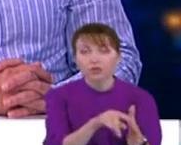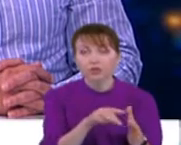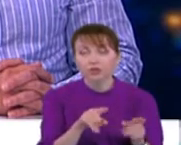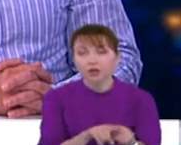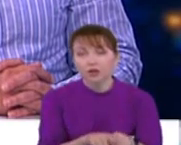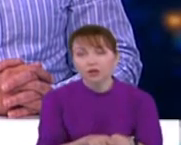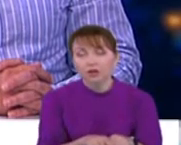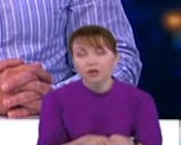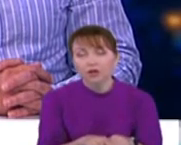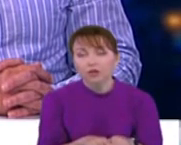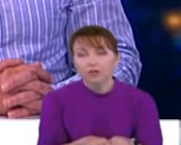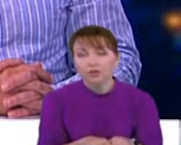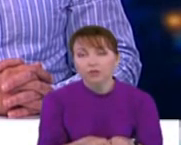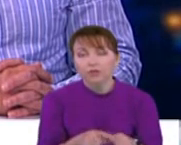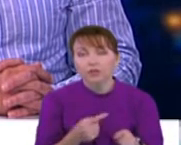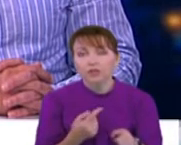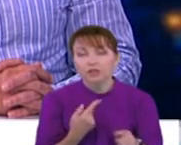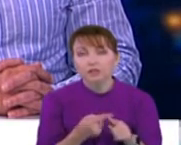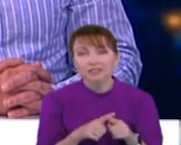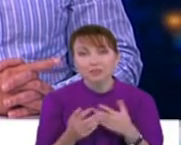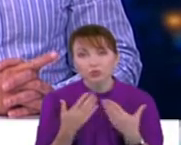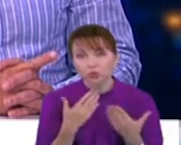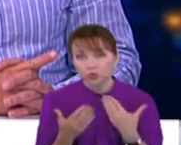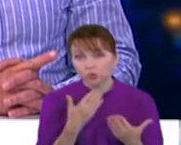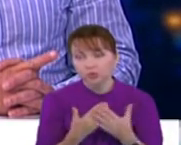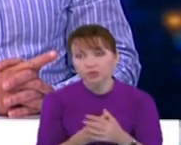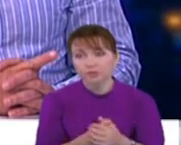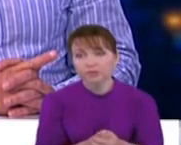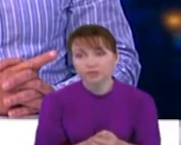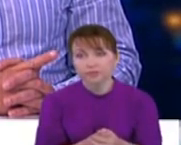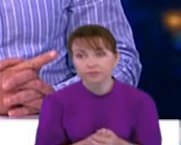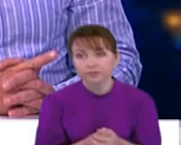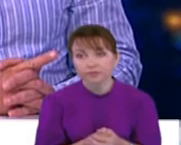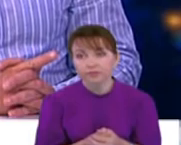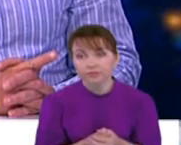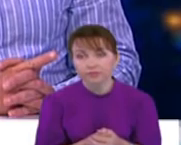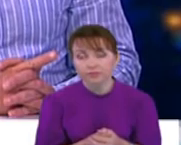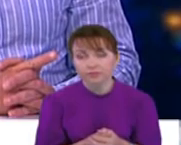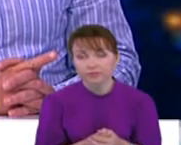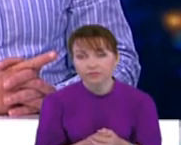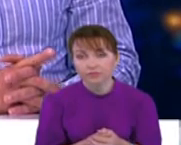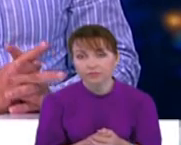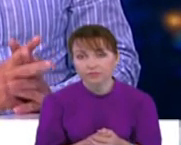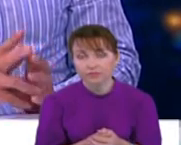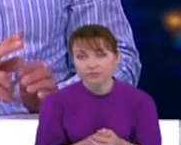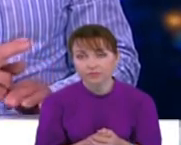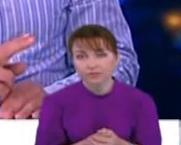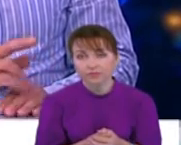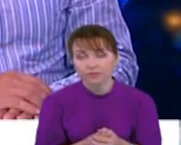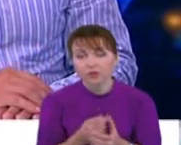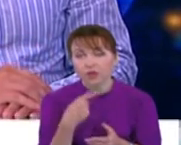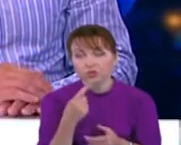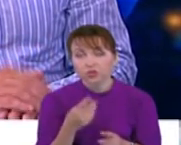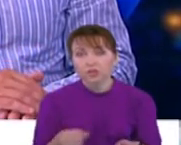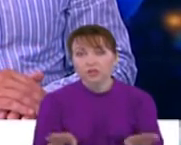ці стосунки, там великої любви, не кажучи більше, між Ердоганом і Путіним немає. Закриють проток.